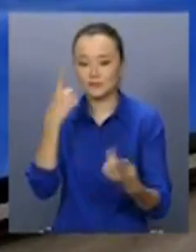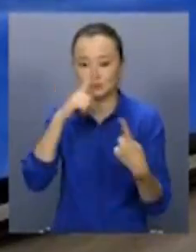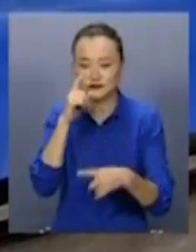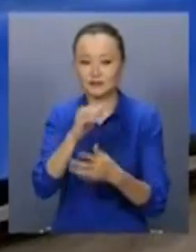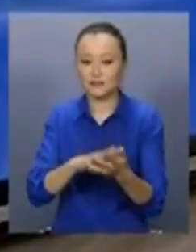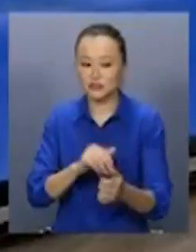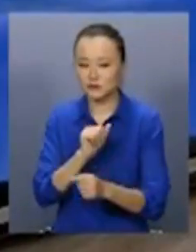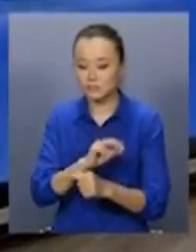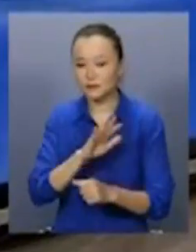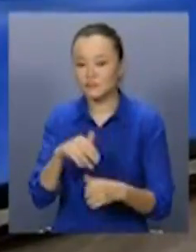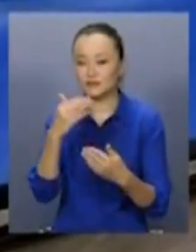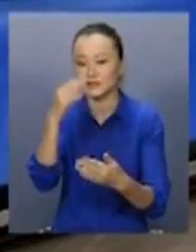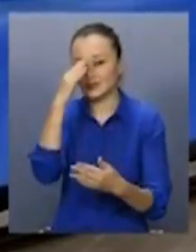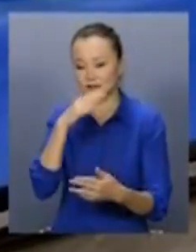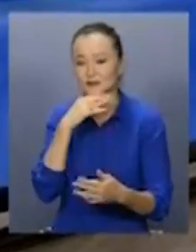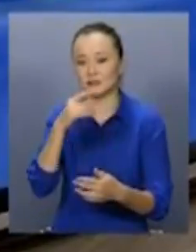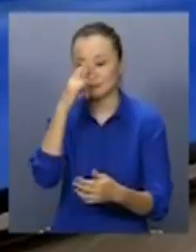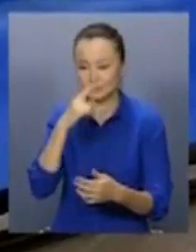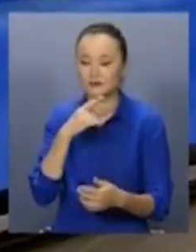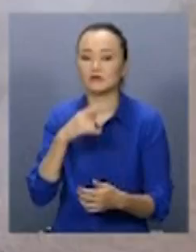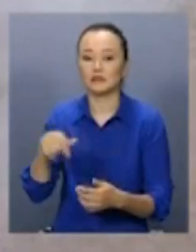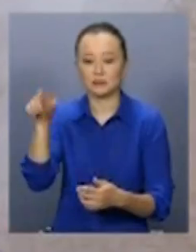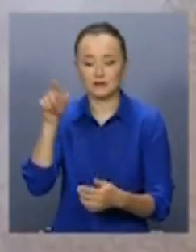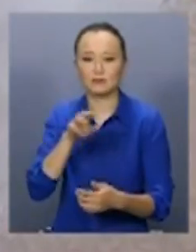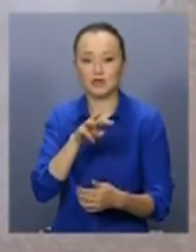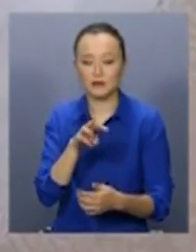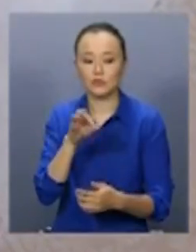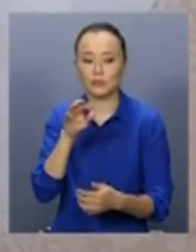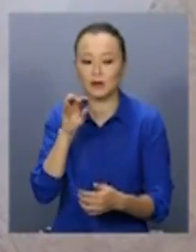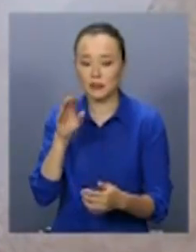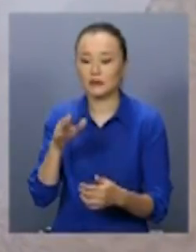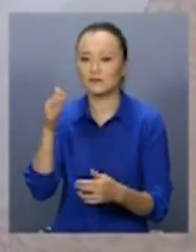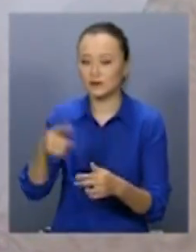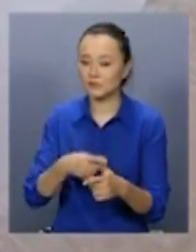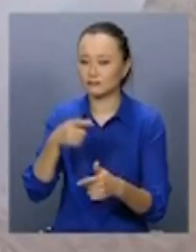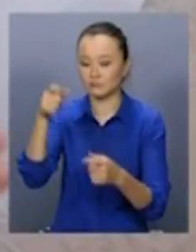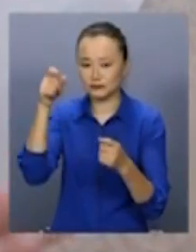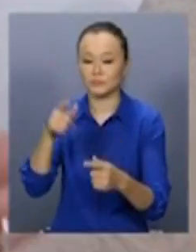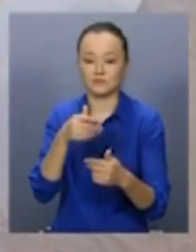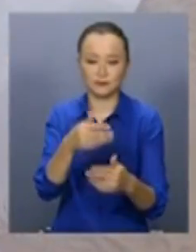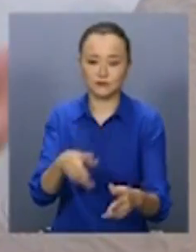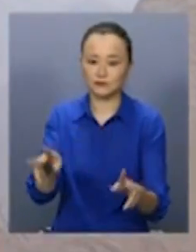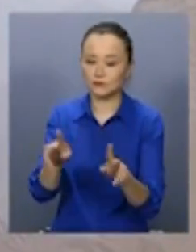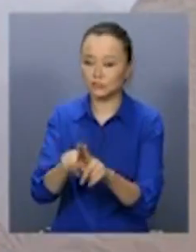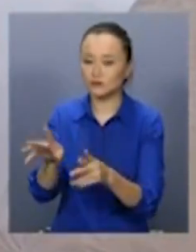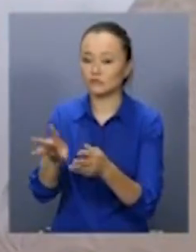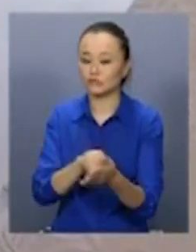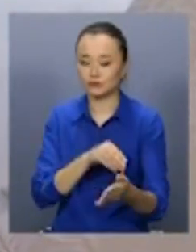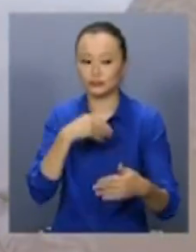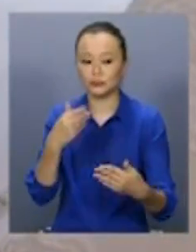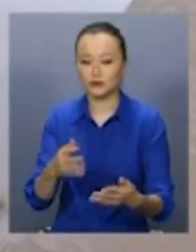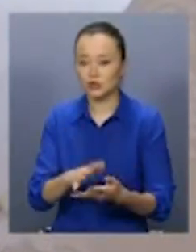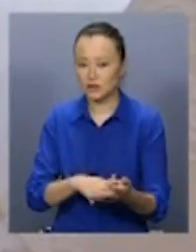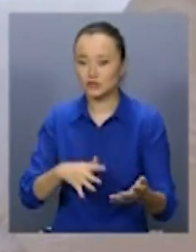тоқтамасын. Әкеңіз қазақтың, алаштың азаматы Марат Омаровтың атына заты сай болып, сіз де сол жолда жалғастырып,